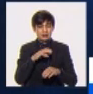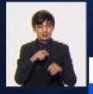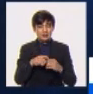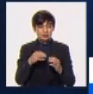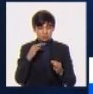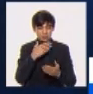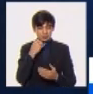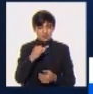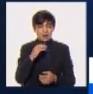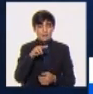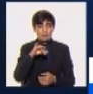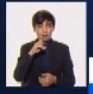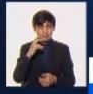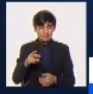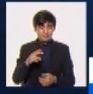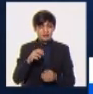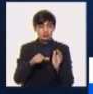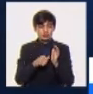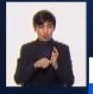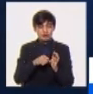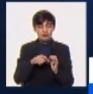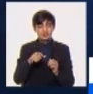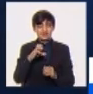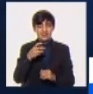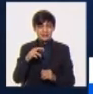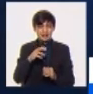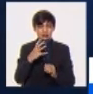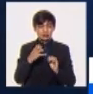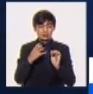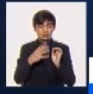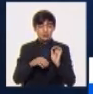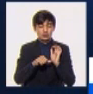По пункту 6 статьи 476 административного